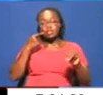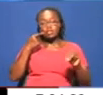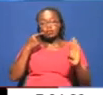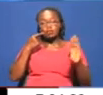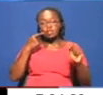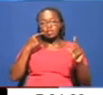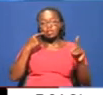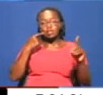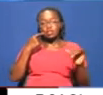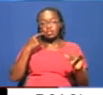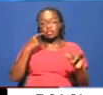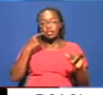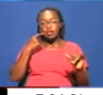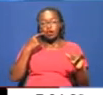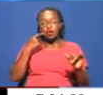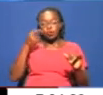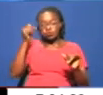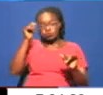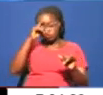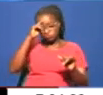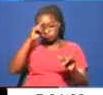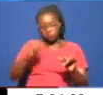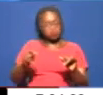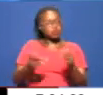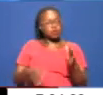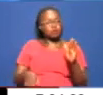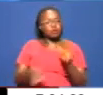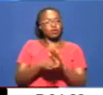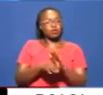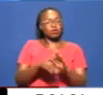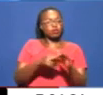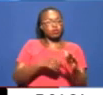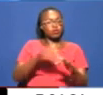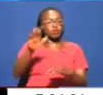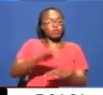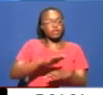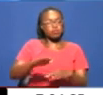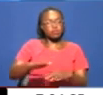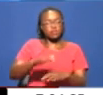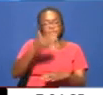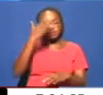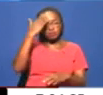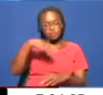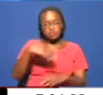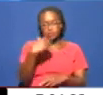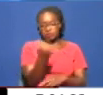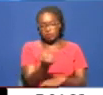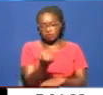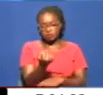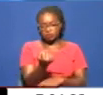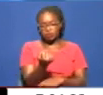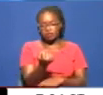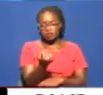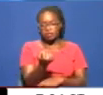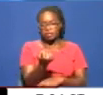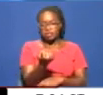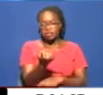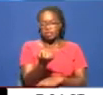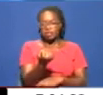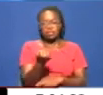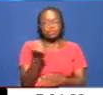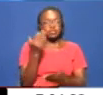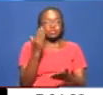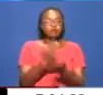za nidhamu akizuiwa kuingia katika makao ya bunge kwa siku tano. Kikao hicho kilisimamishwa kwa muda wa dakika